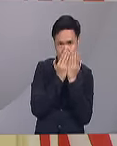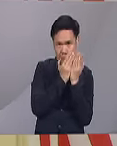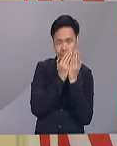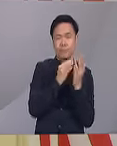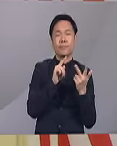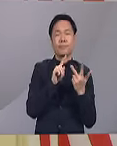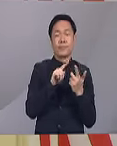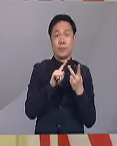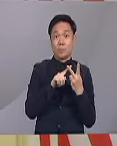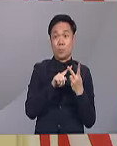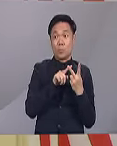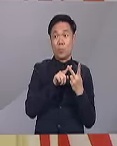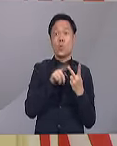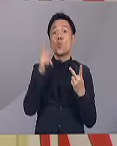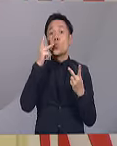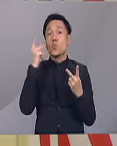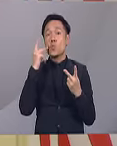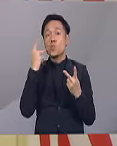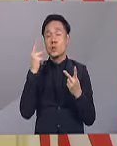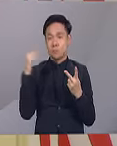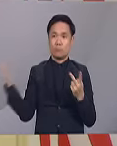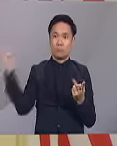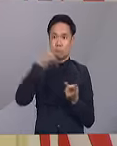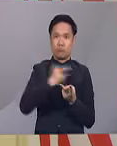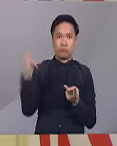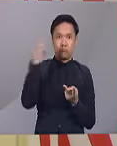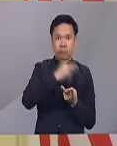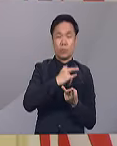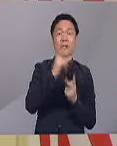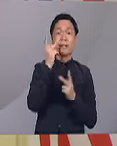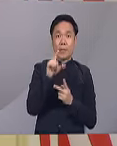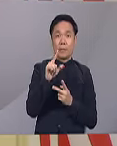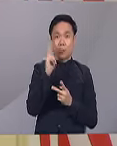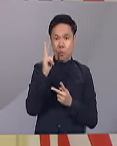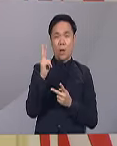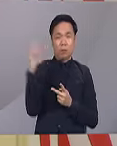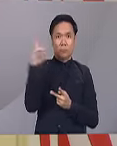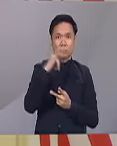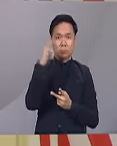Manakala 2 penerbangan dari Kuching ke Kuala Lumpur akan membawa pulang